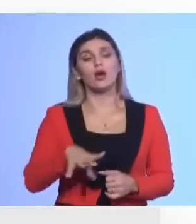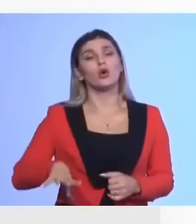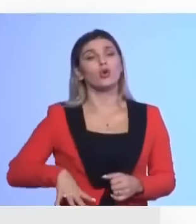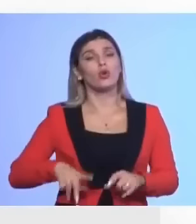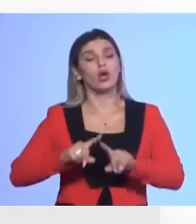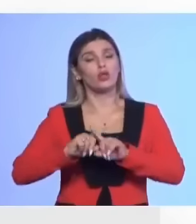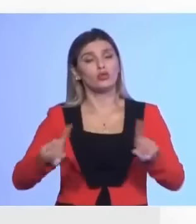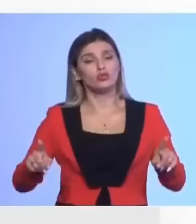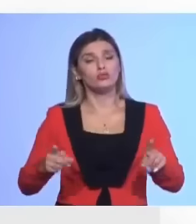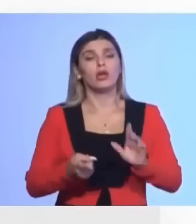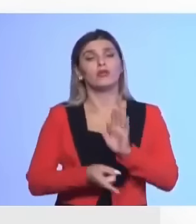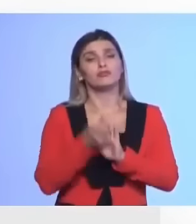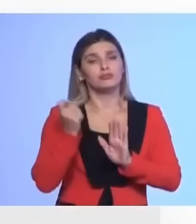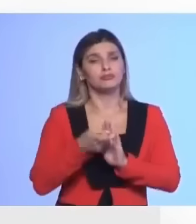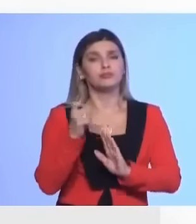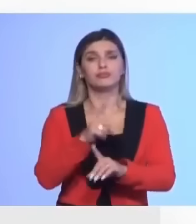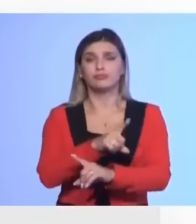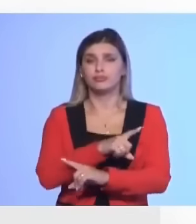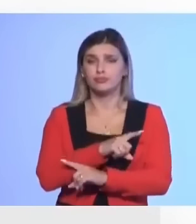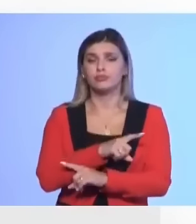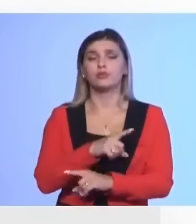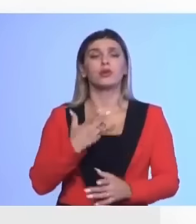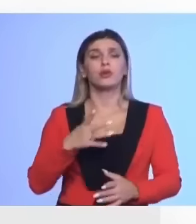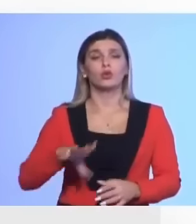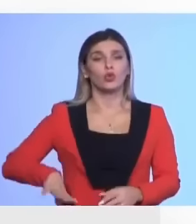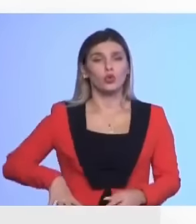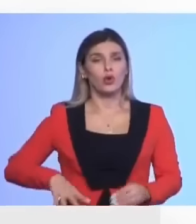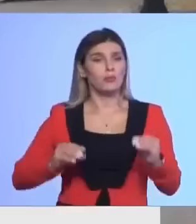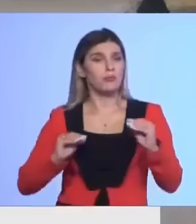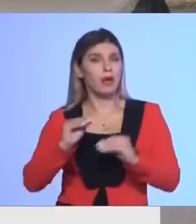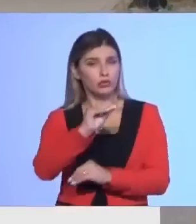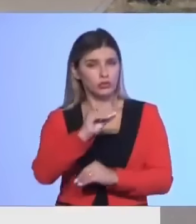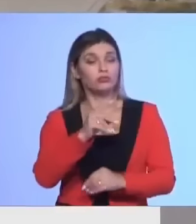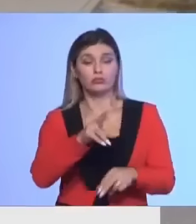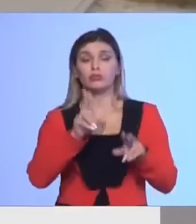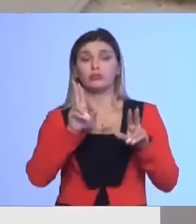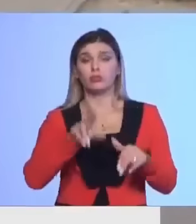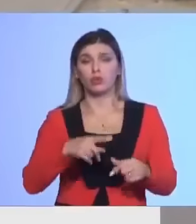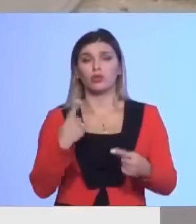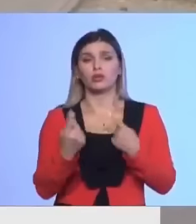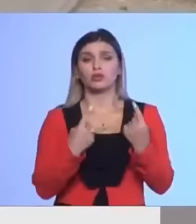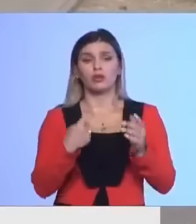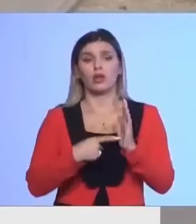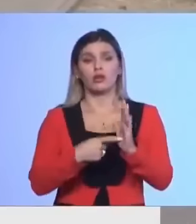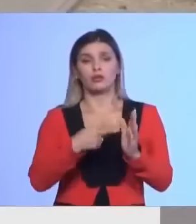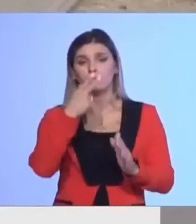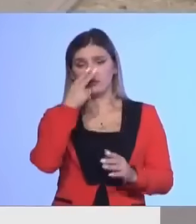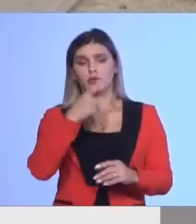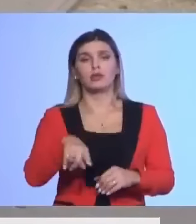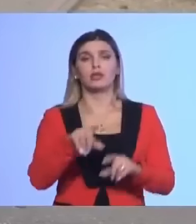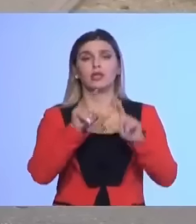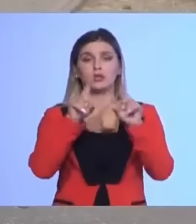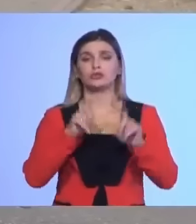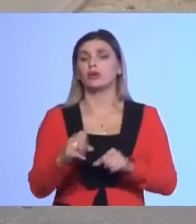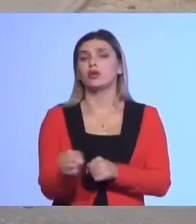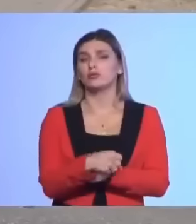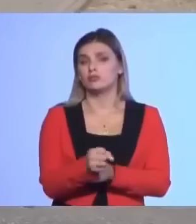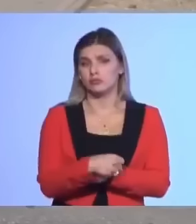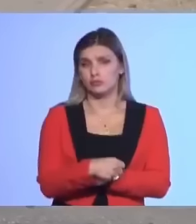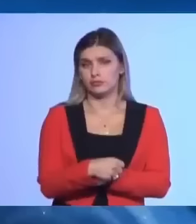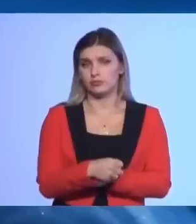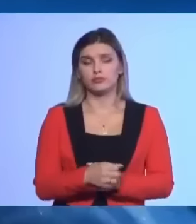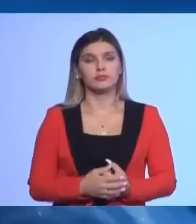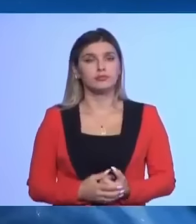rastet recidive të dhunës me bazë gjinore, si kur ky i fundit, janë rezultat i mos reagimit institucional.